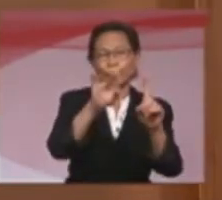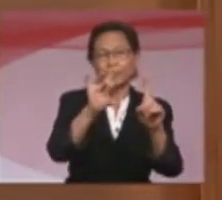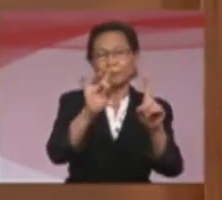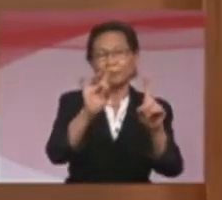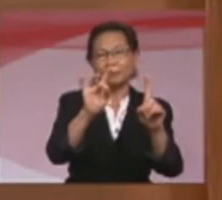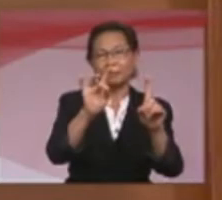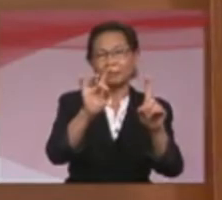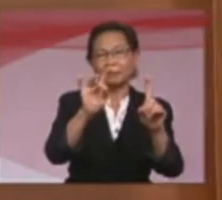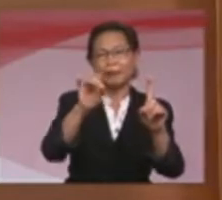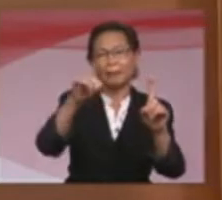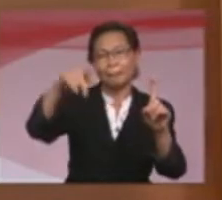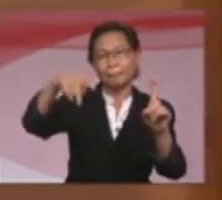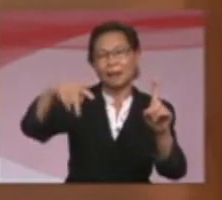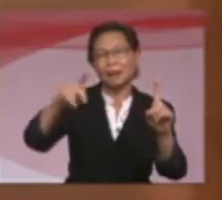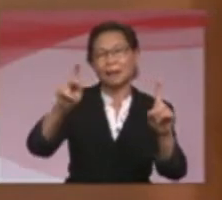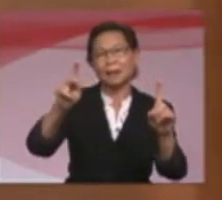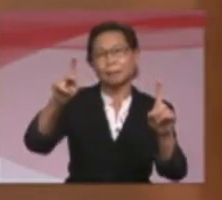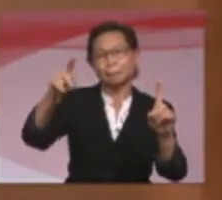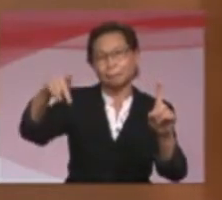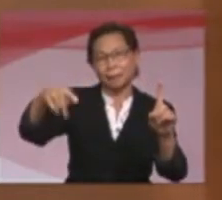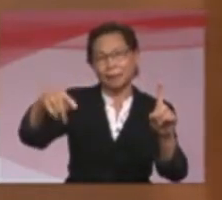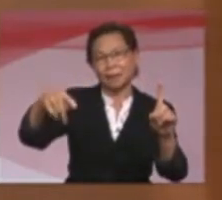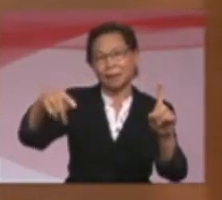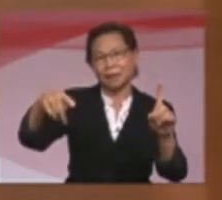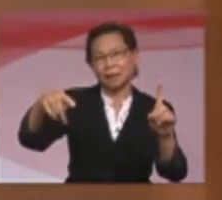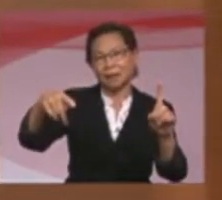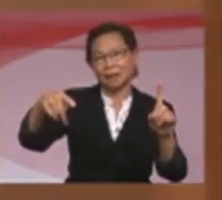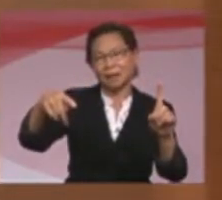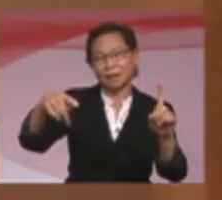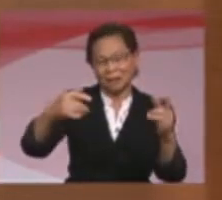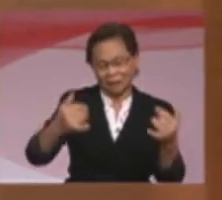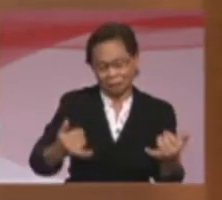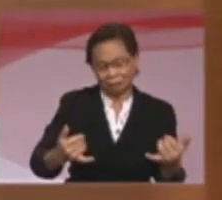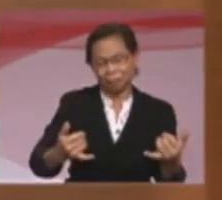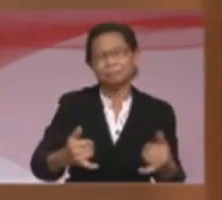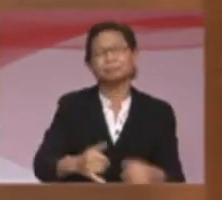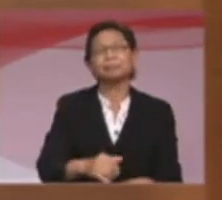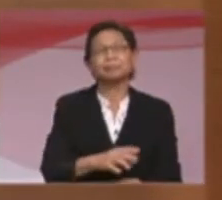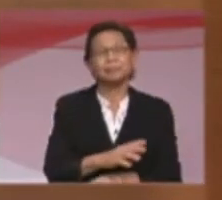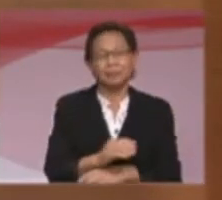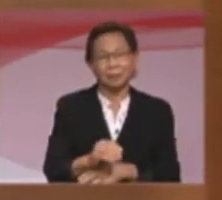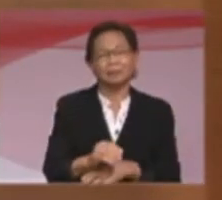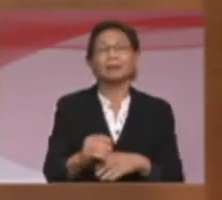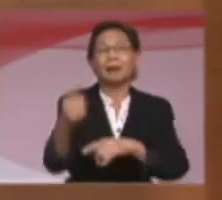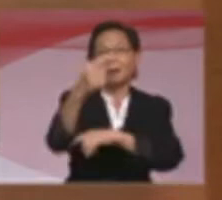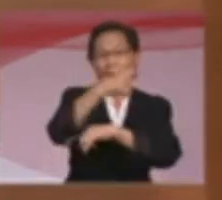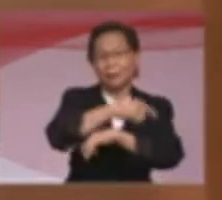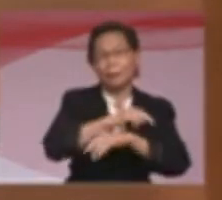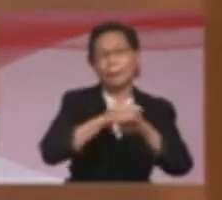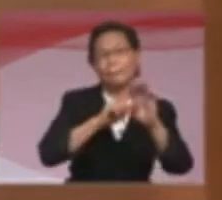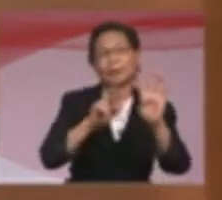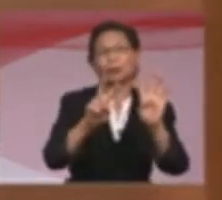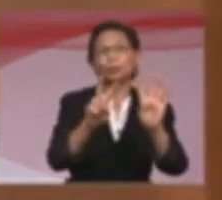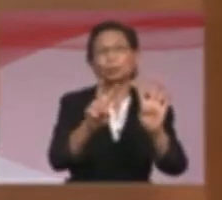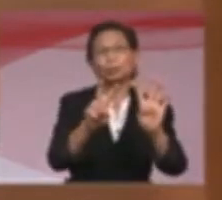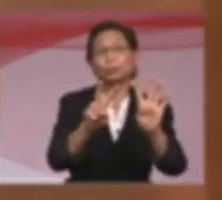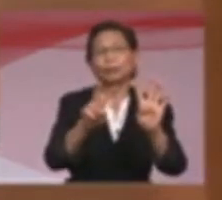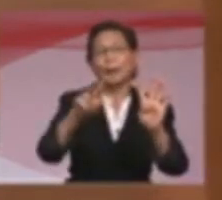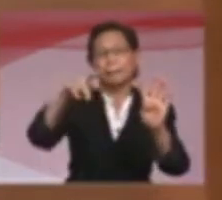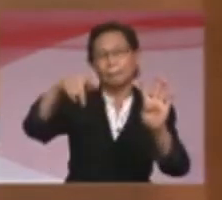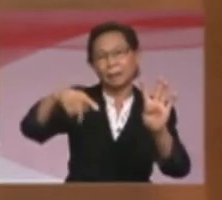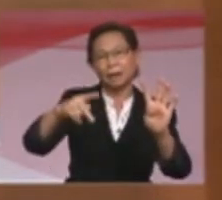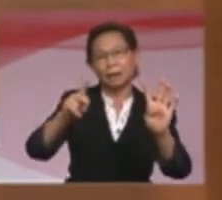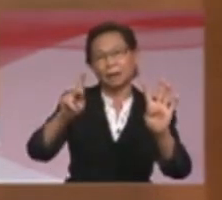128 Perintah Kawalan Pergerakan dan hari ke 42 Perintah